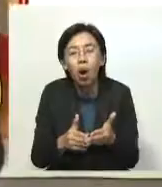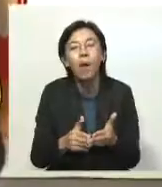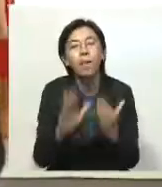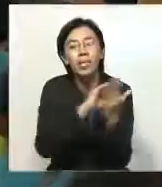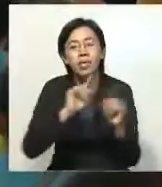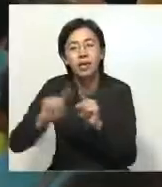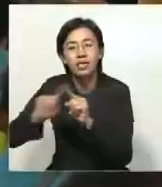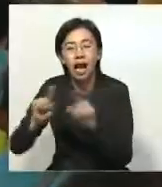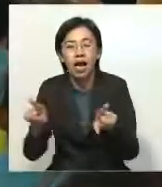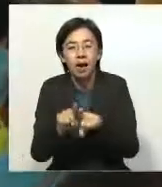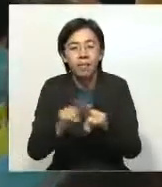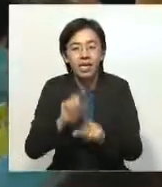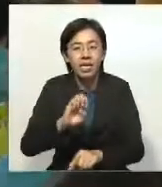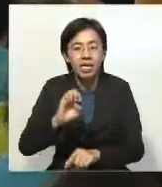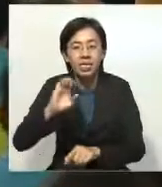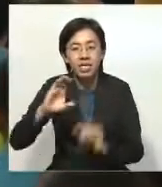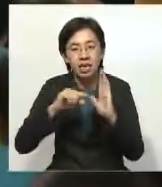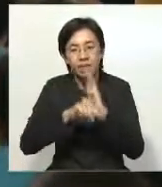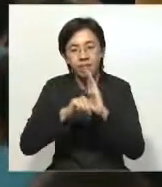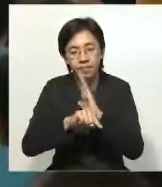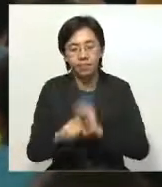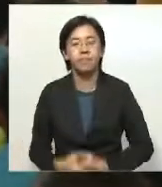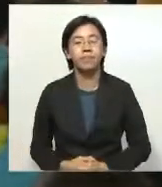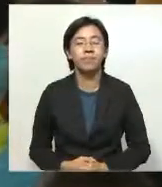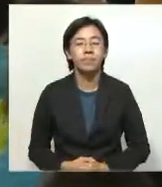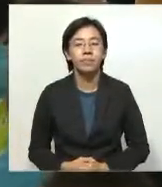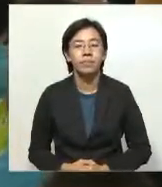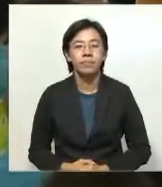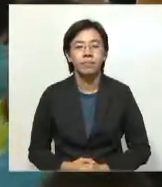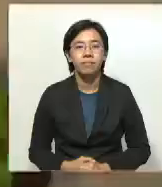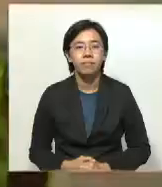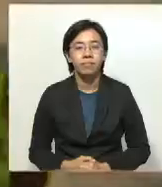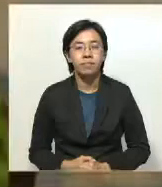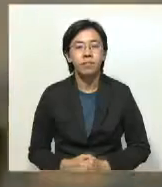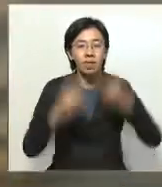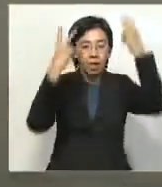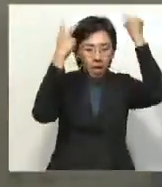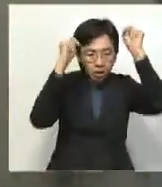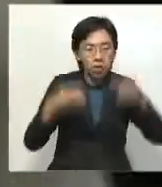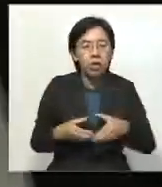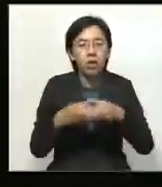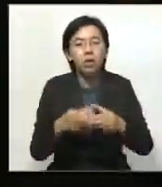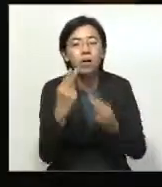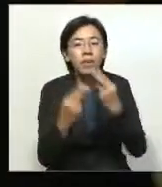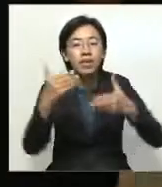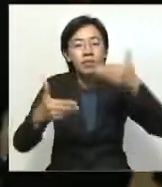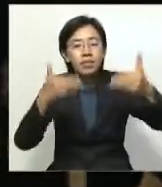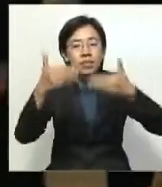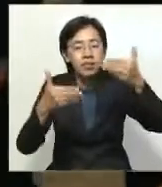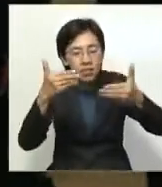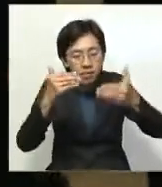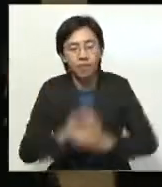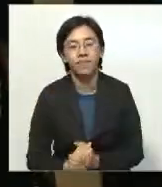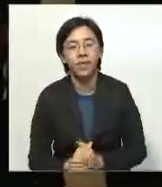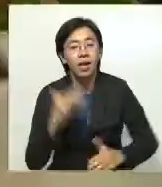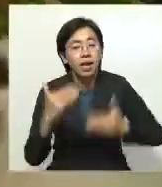กับโครงการ EEC ในภาคตะวันออกจากนั้นนายกรัฐมนตรีและคณะได้เยี่ยมชมนิทรรศการด้วยพระเม